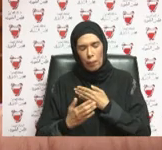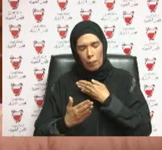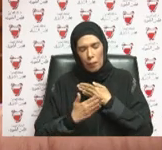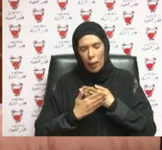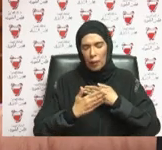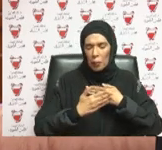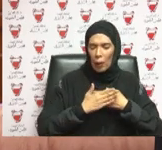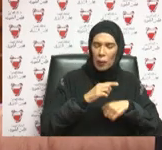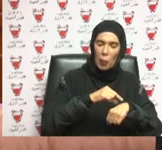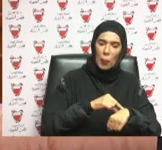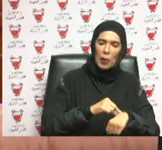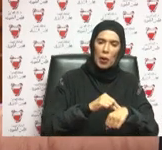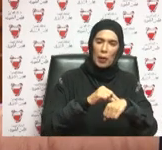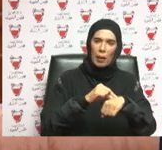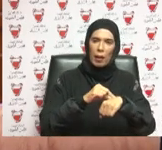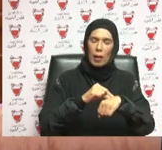وعملاً.